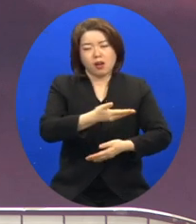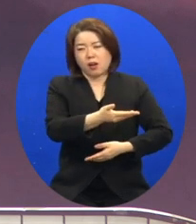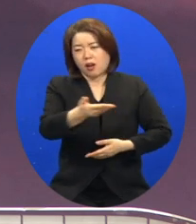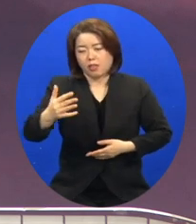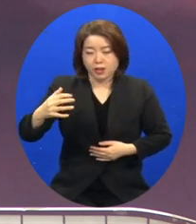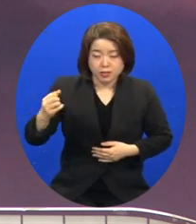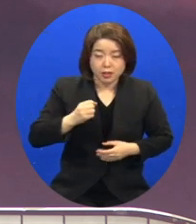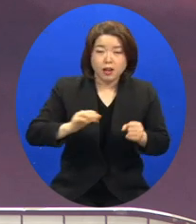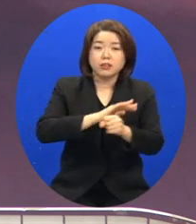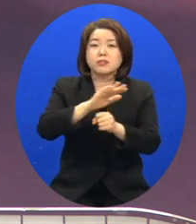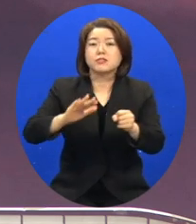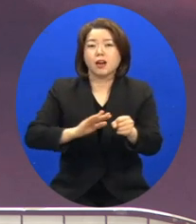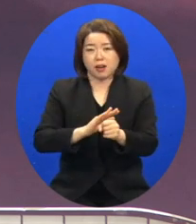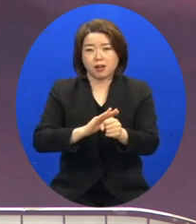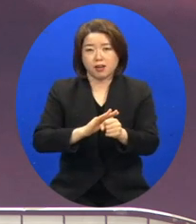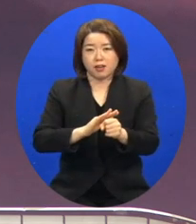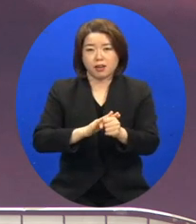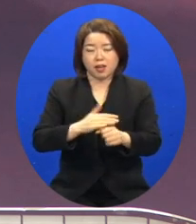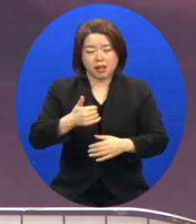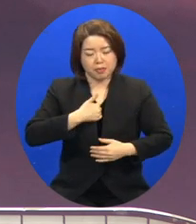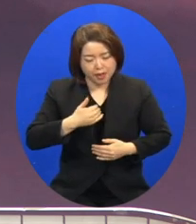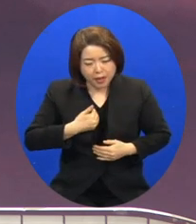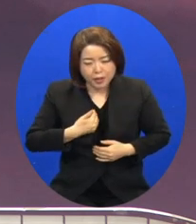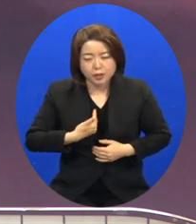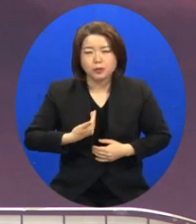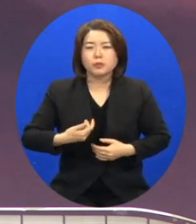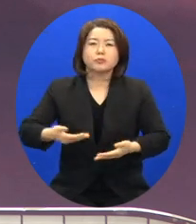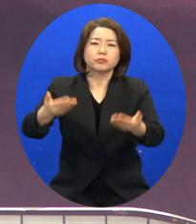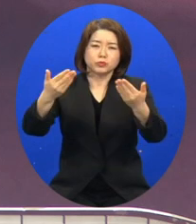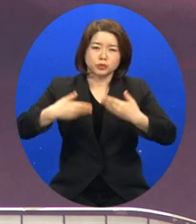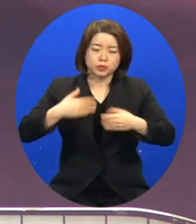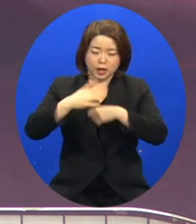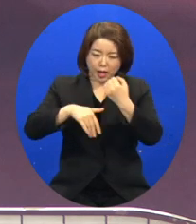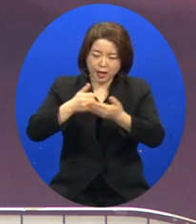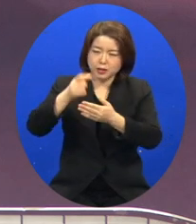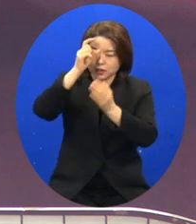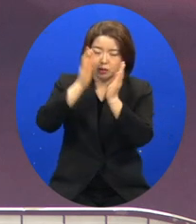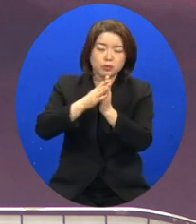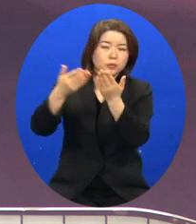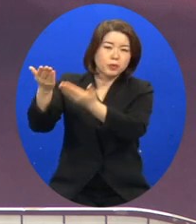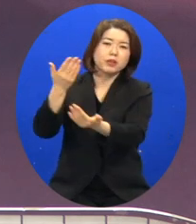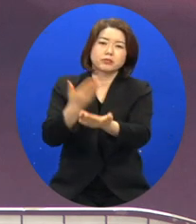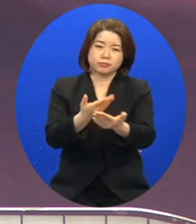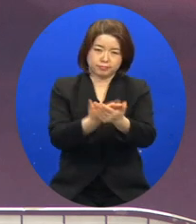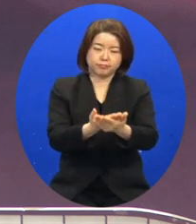사랑을 나에게도 부어 주기를 하나님께 기도해 주십시오